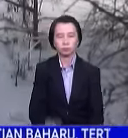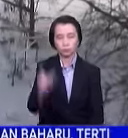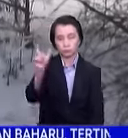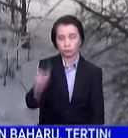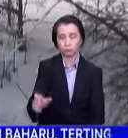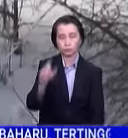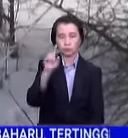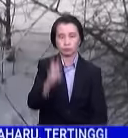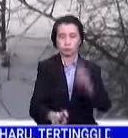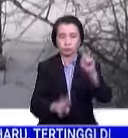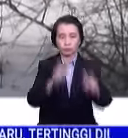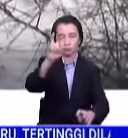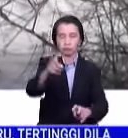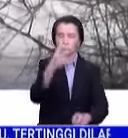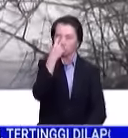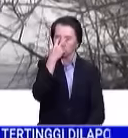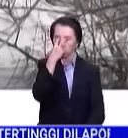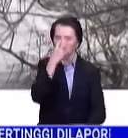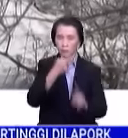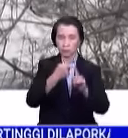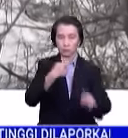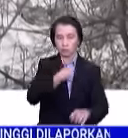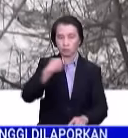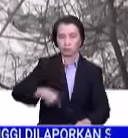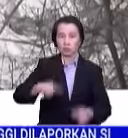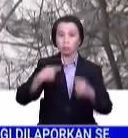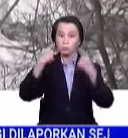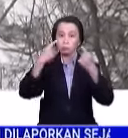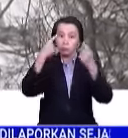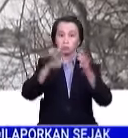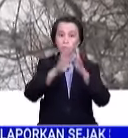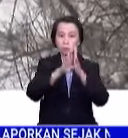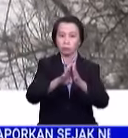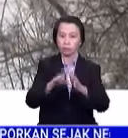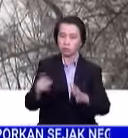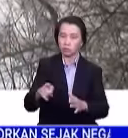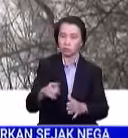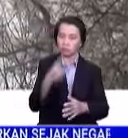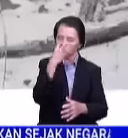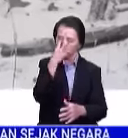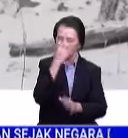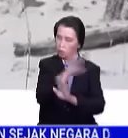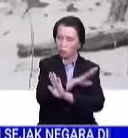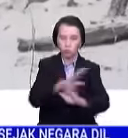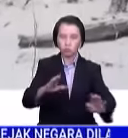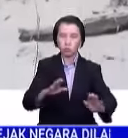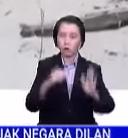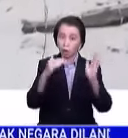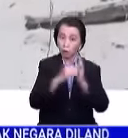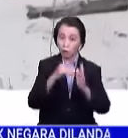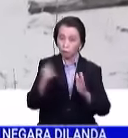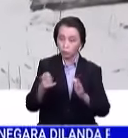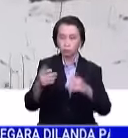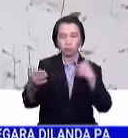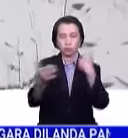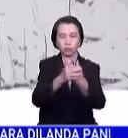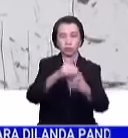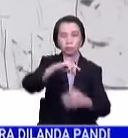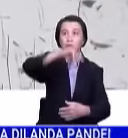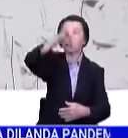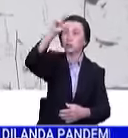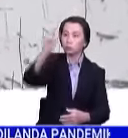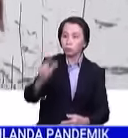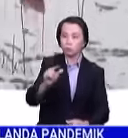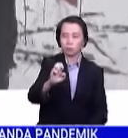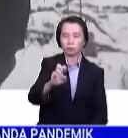Seorang pendaki buta dari China berjaya membuktikan kecacatan bukan penghalang untuk sampai ke puncak Gunung